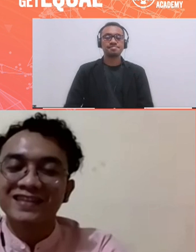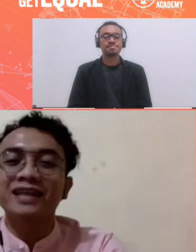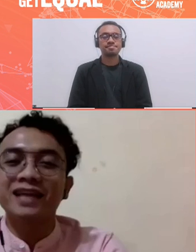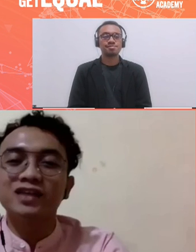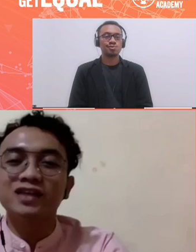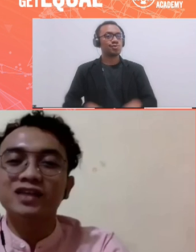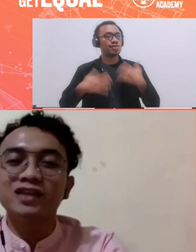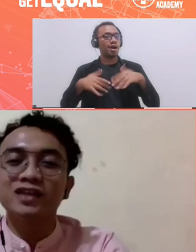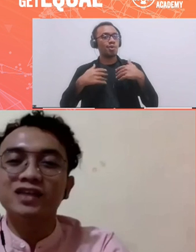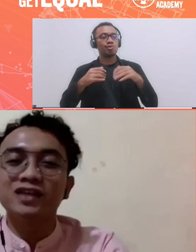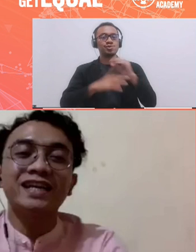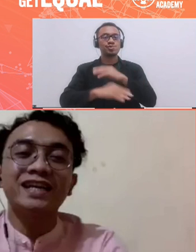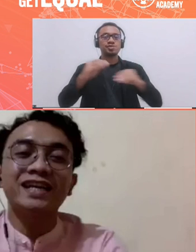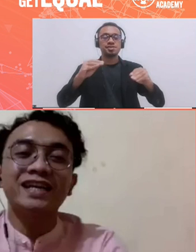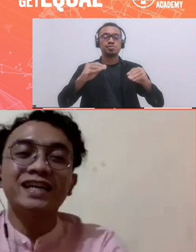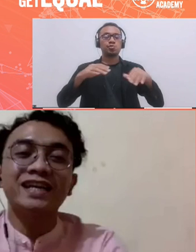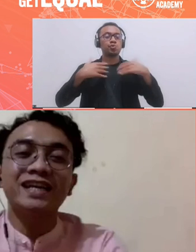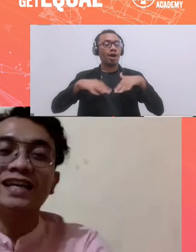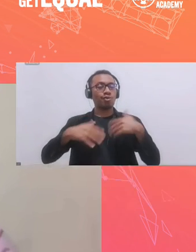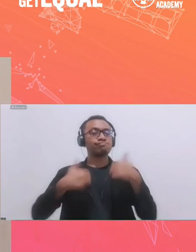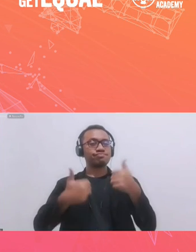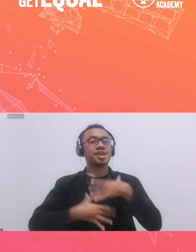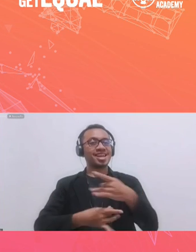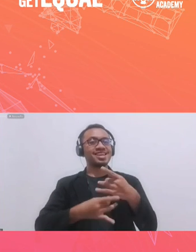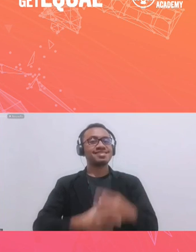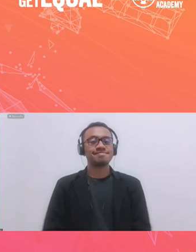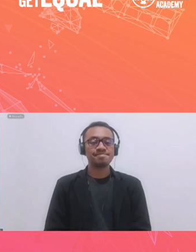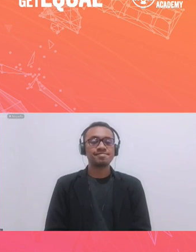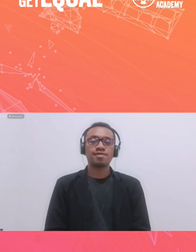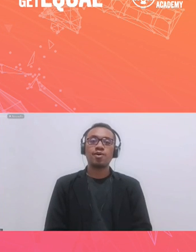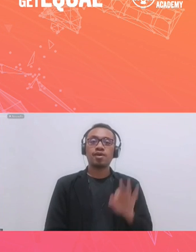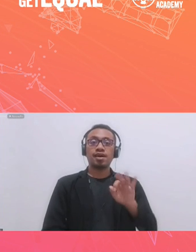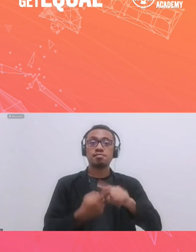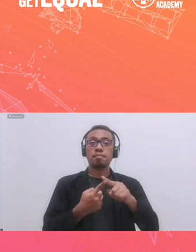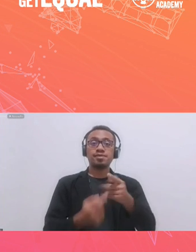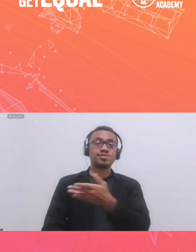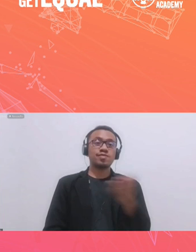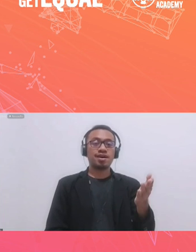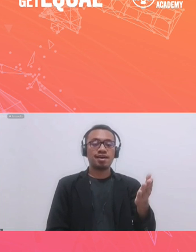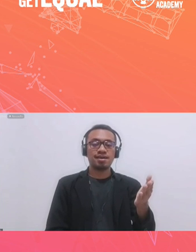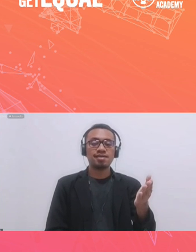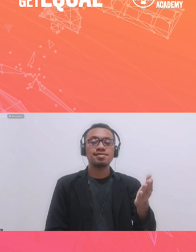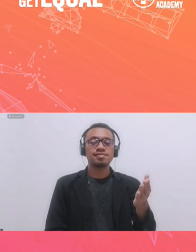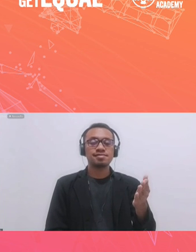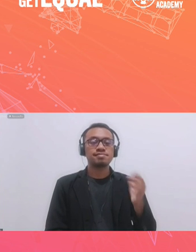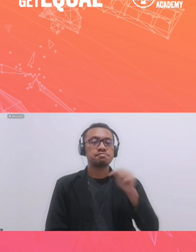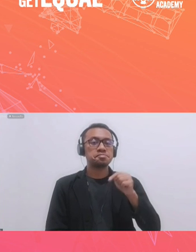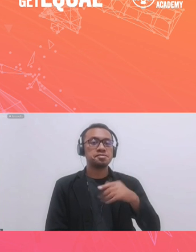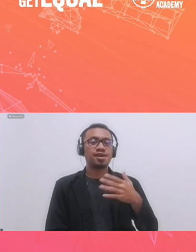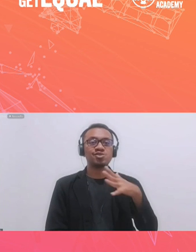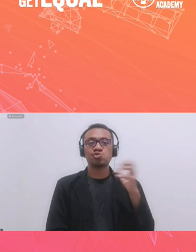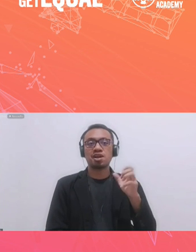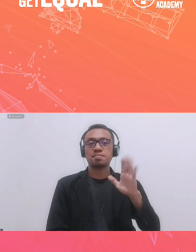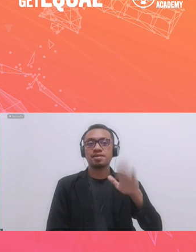Seru banget ya diskusi kita sore ini. Baiklah, teman-teman semua yang masih stay tune sampai sore ini, kesimpulan